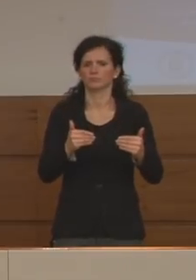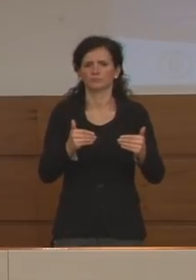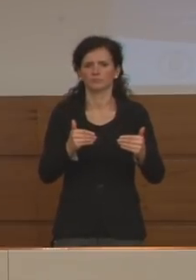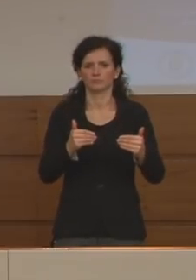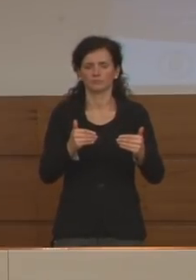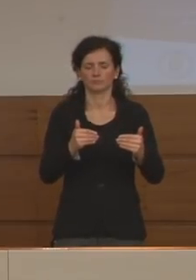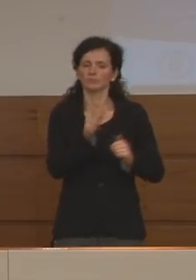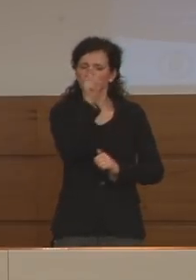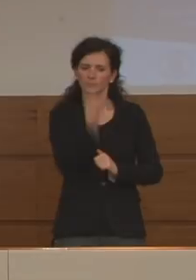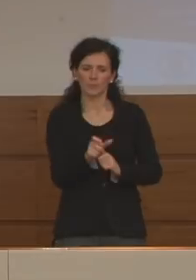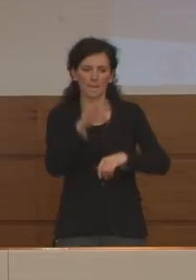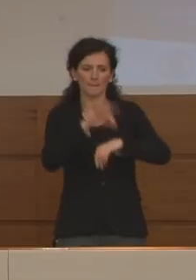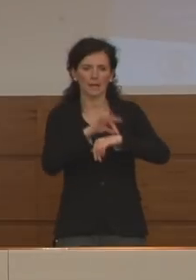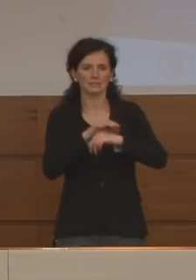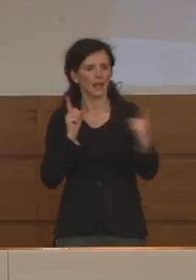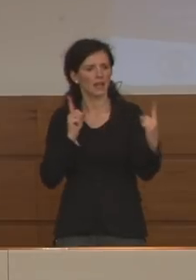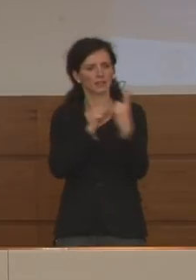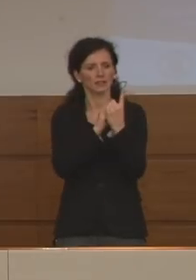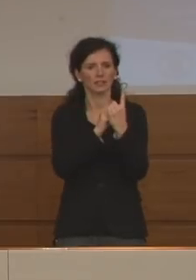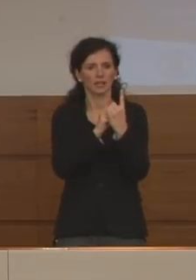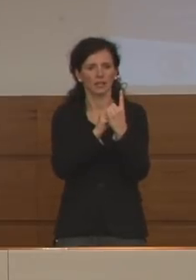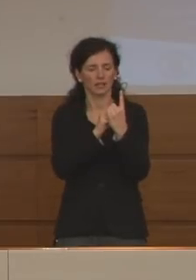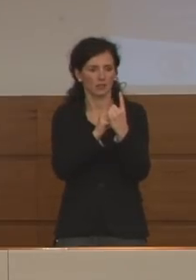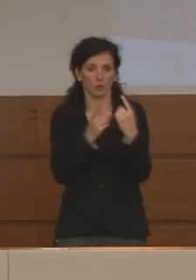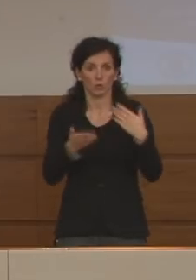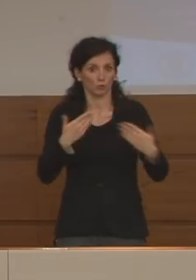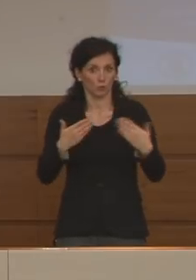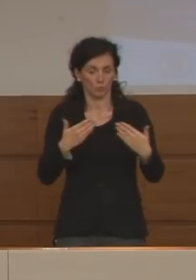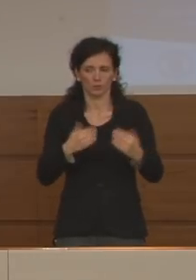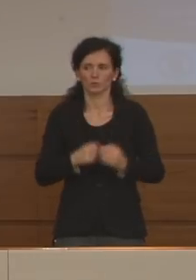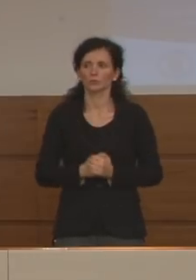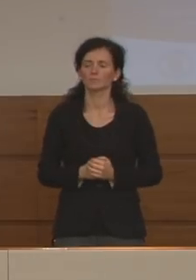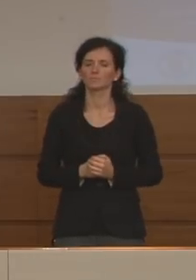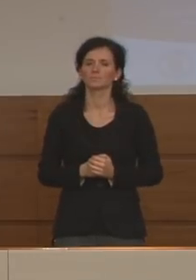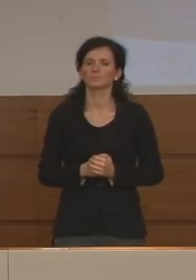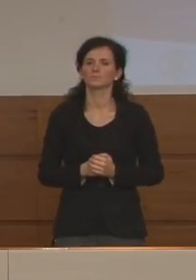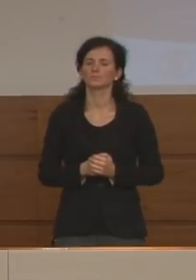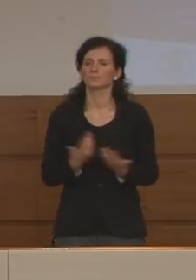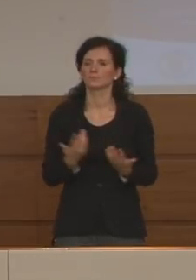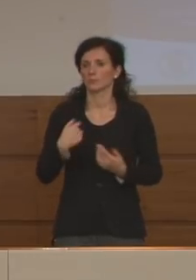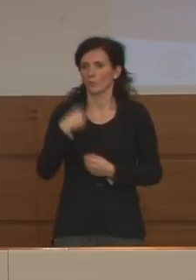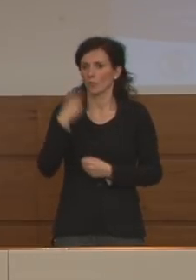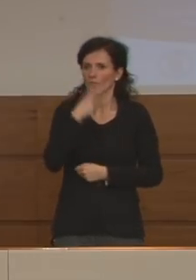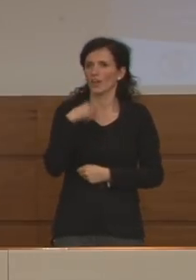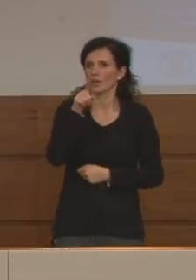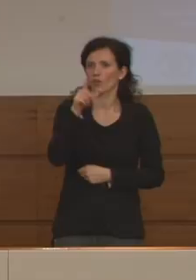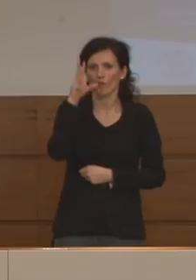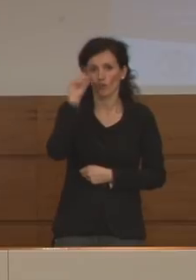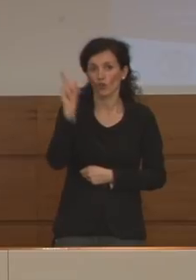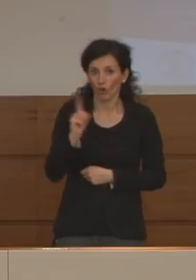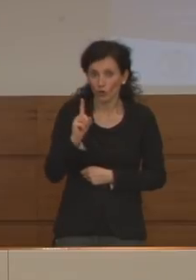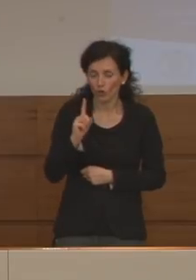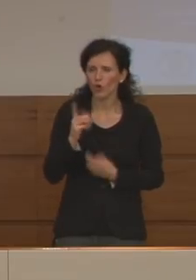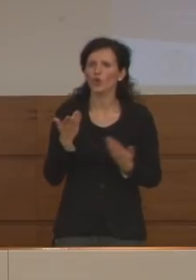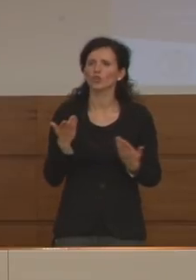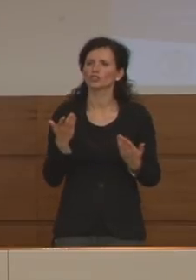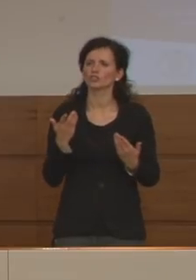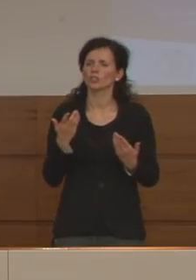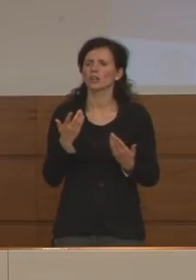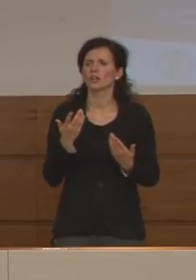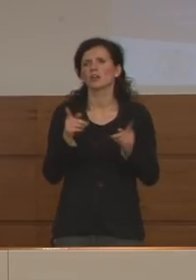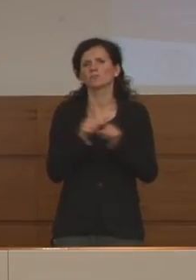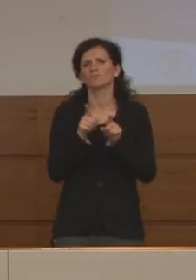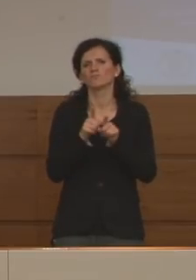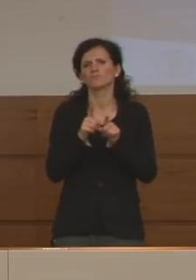paziente trova prima di tutto vorrei fare non a lei non ci conoscevamo ma in generale un un